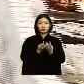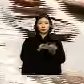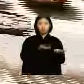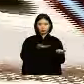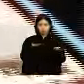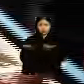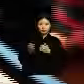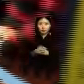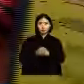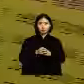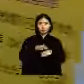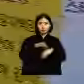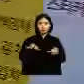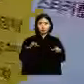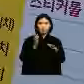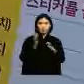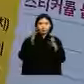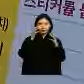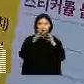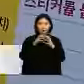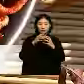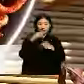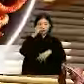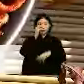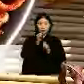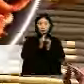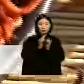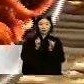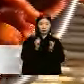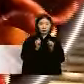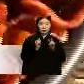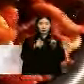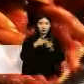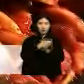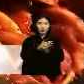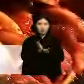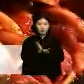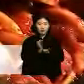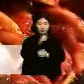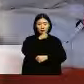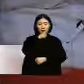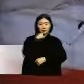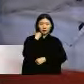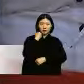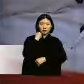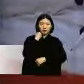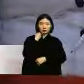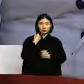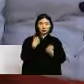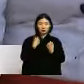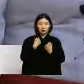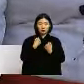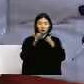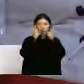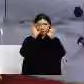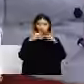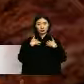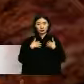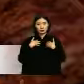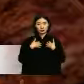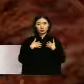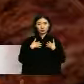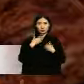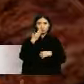있습니다. 특히 마을별 김장 명인들이 출품한 10가지 김치는 맛과 건강에 보는 즐거움도 더해줍니다.